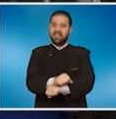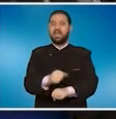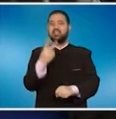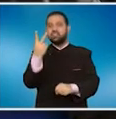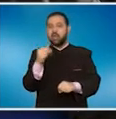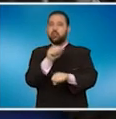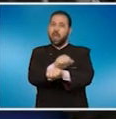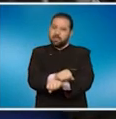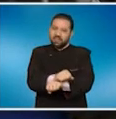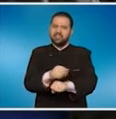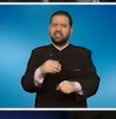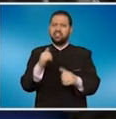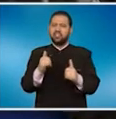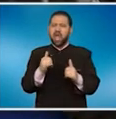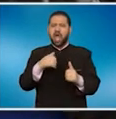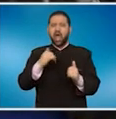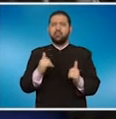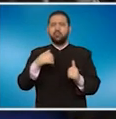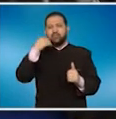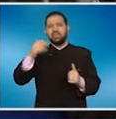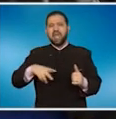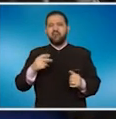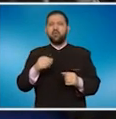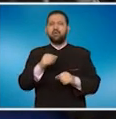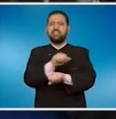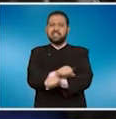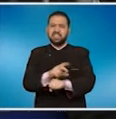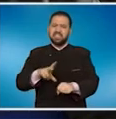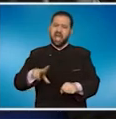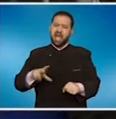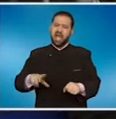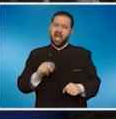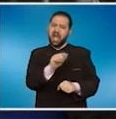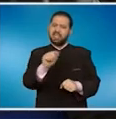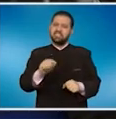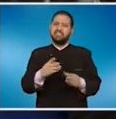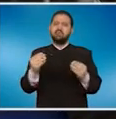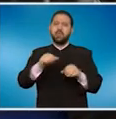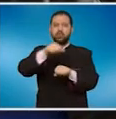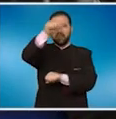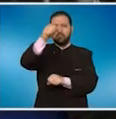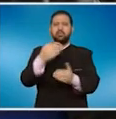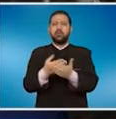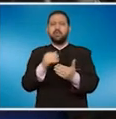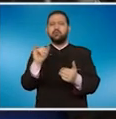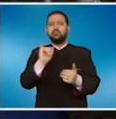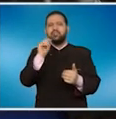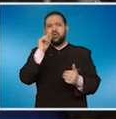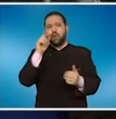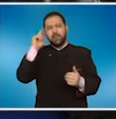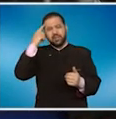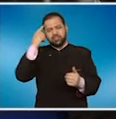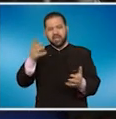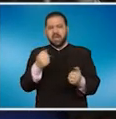romană și în aceste captivități el scrie câteva epistole unor biserici și aici avem epistola către Efeseni, Efesul fiind